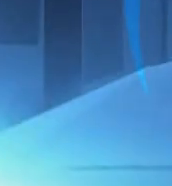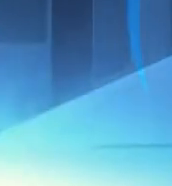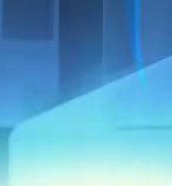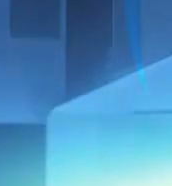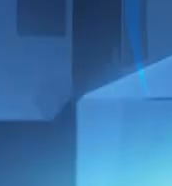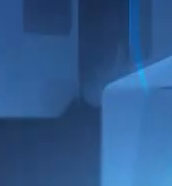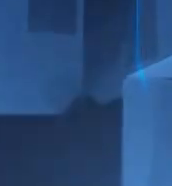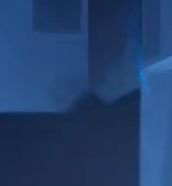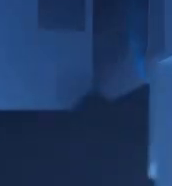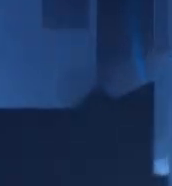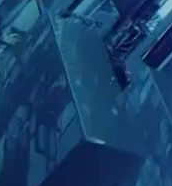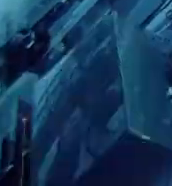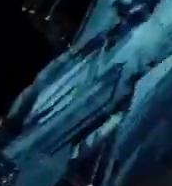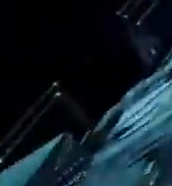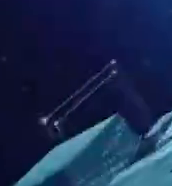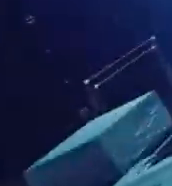Нусипов, телеканал ЖТСУ.